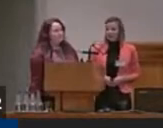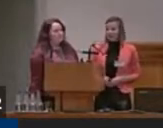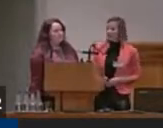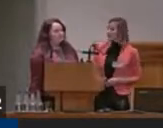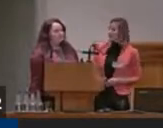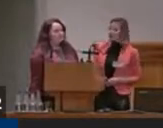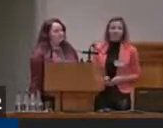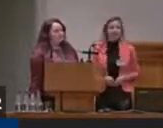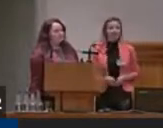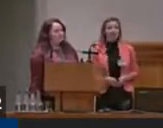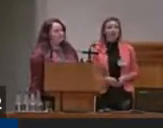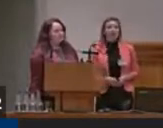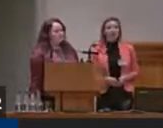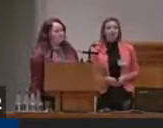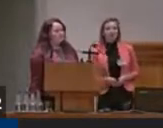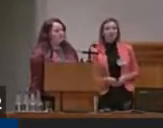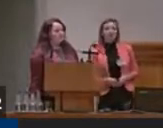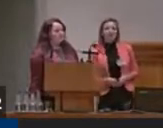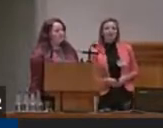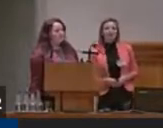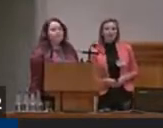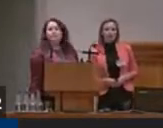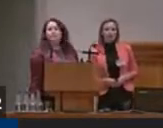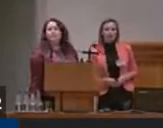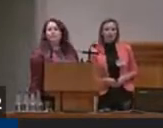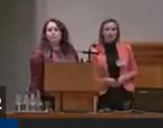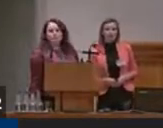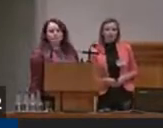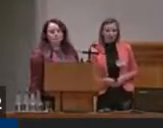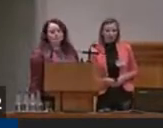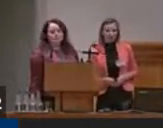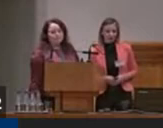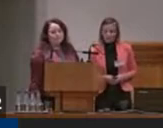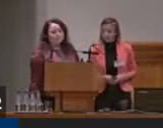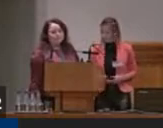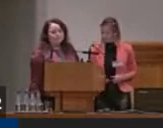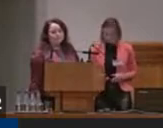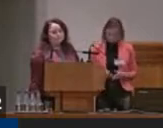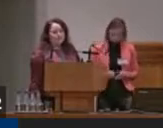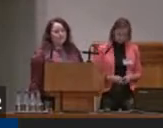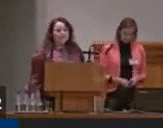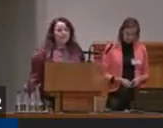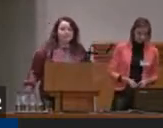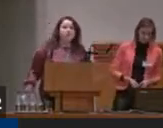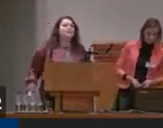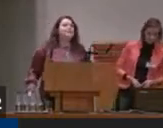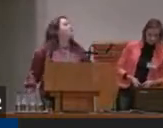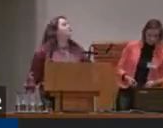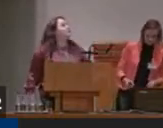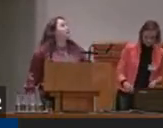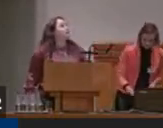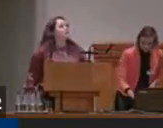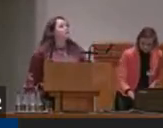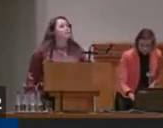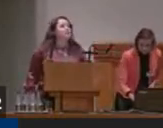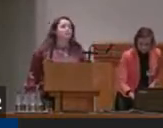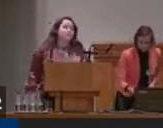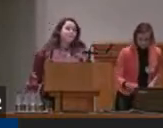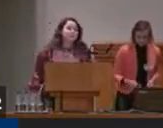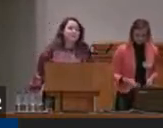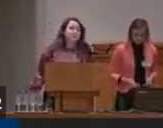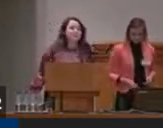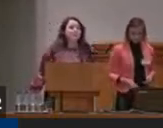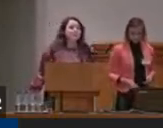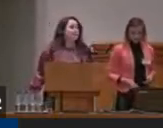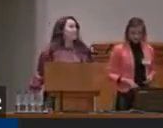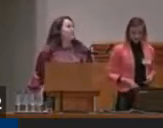więc właśnie dlatego chcemy się podzielić z Państwem naszymi doświadczeniami. Posiadamy w naszych zbiorach,